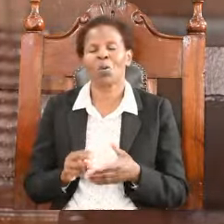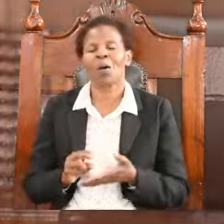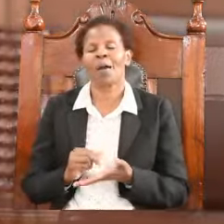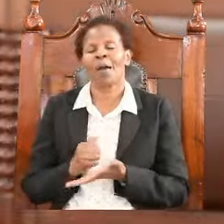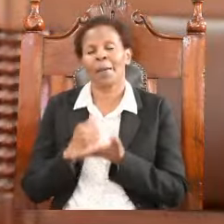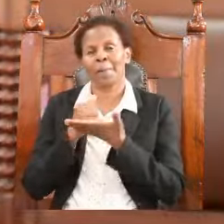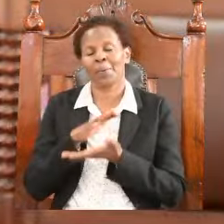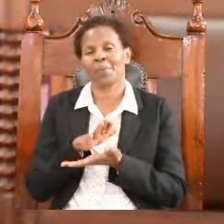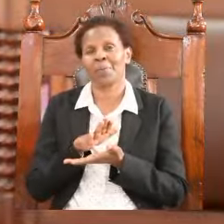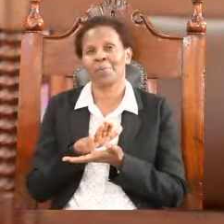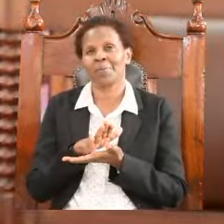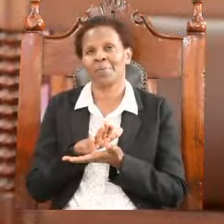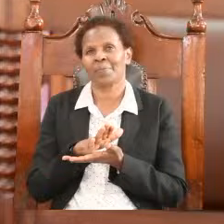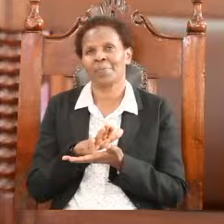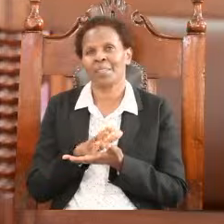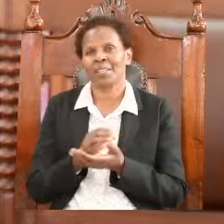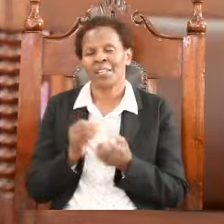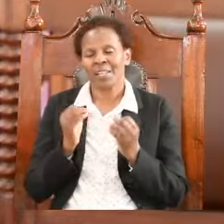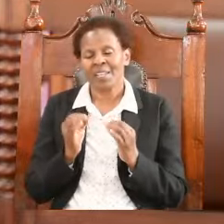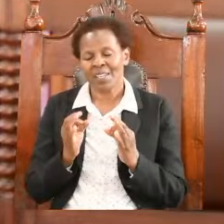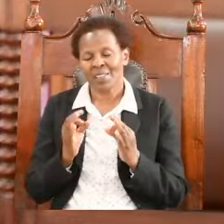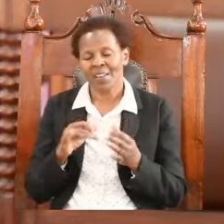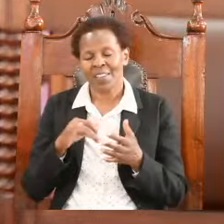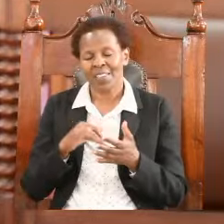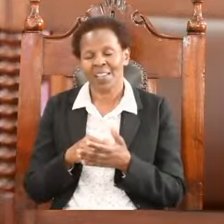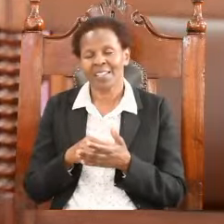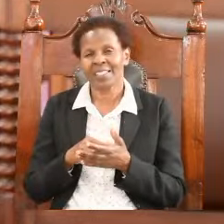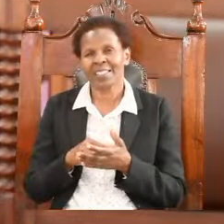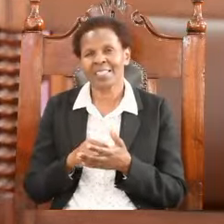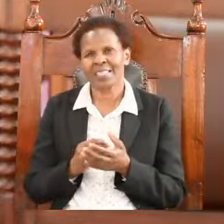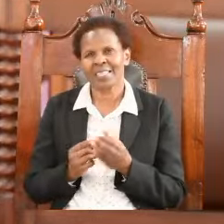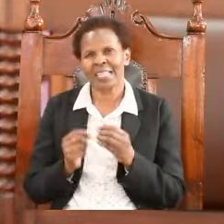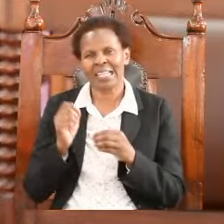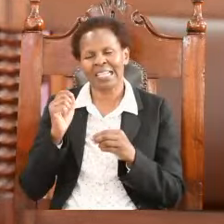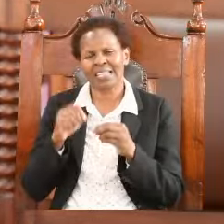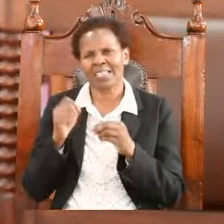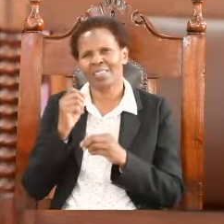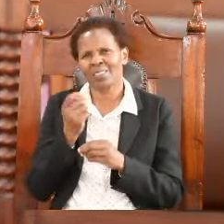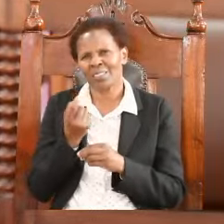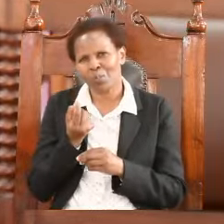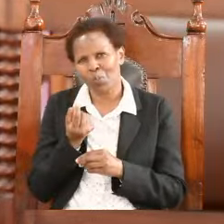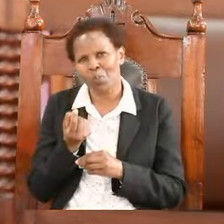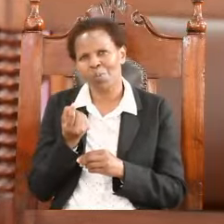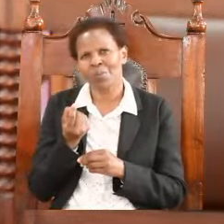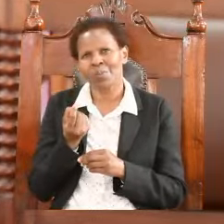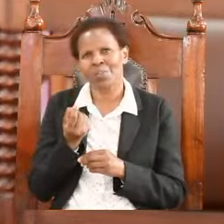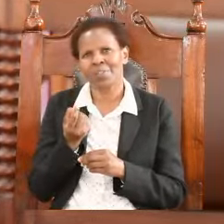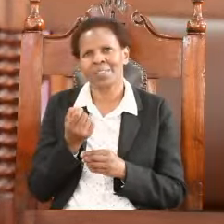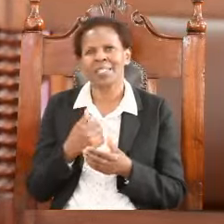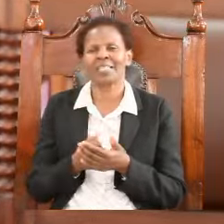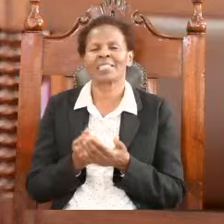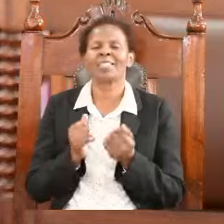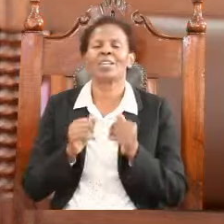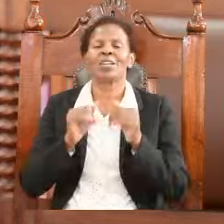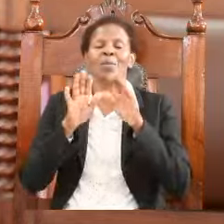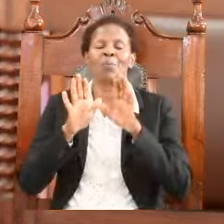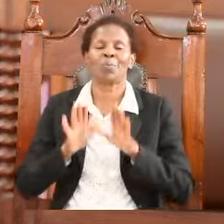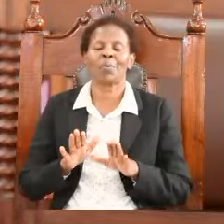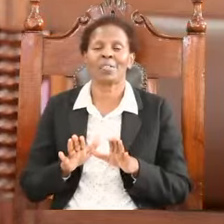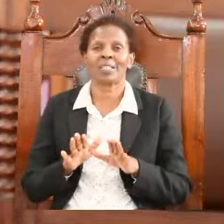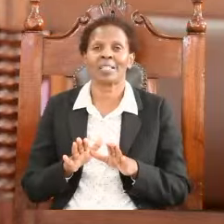aretha kandu no na angikorwo kandu kau ni karia kahuthiritwo hindi iyo ingi gagatigara kanini gakoragwo kena bata o